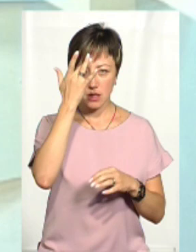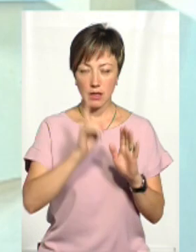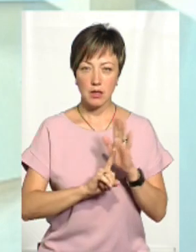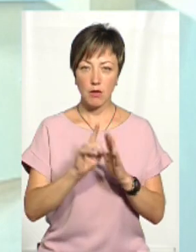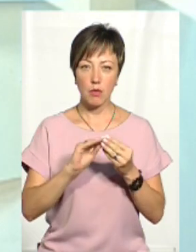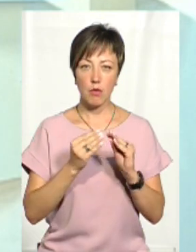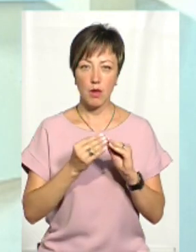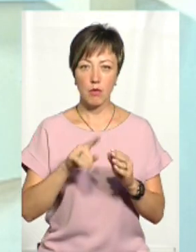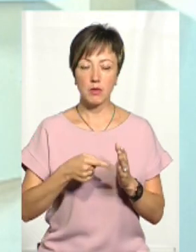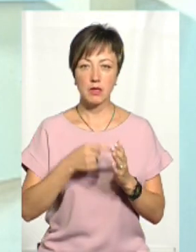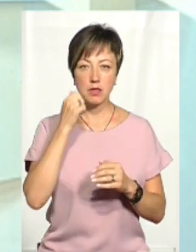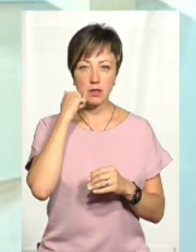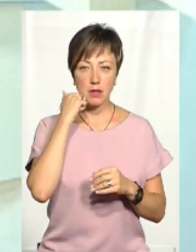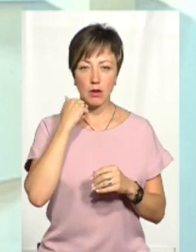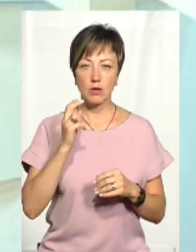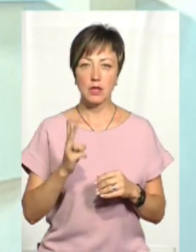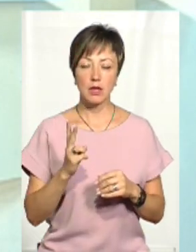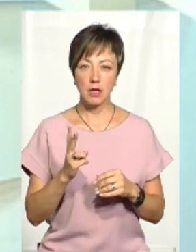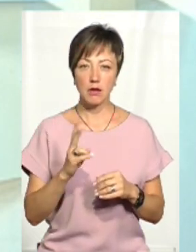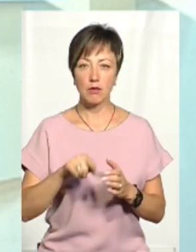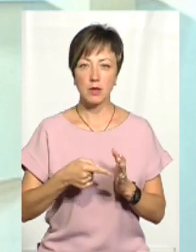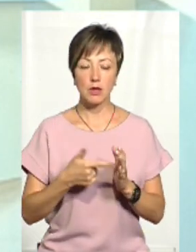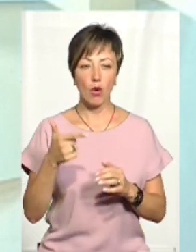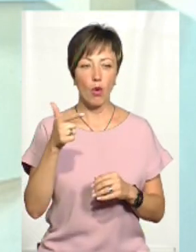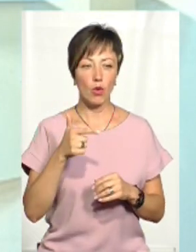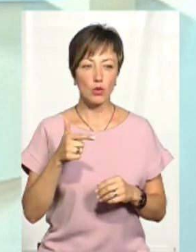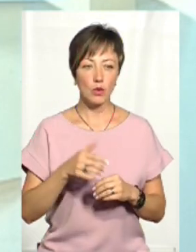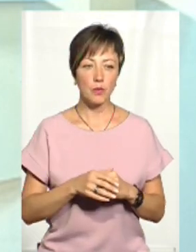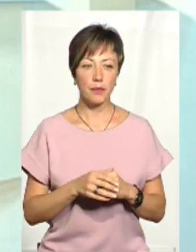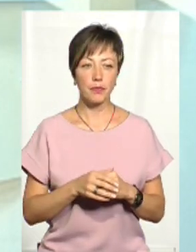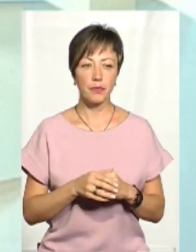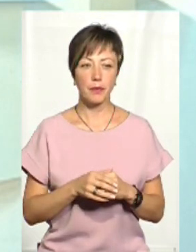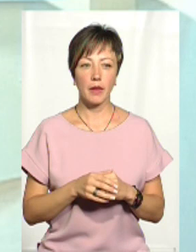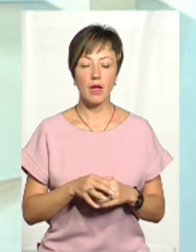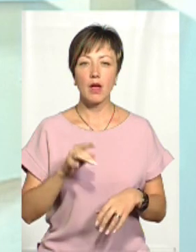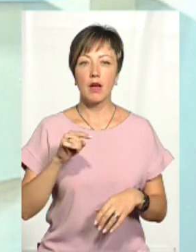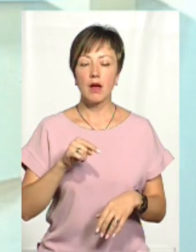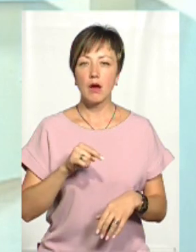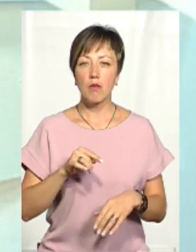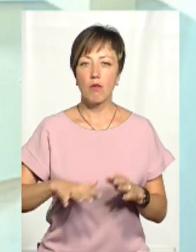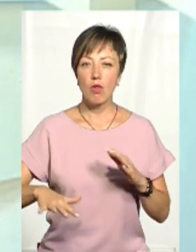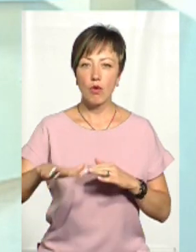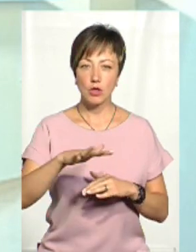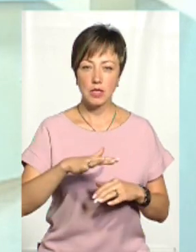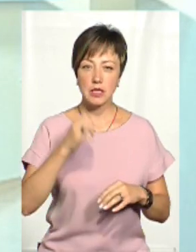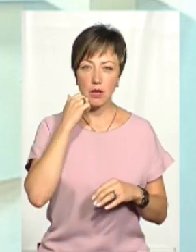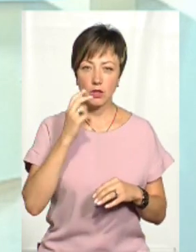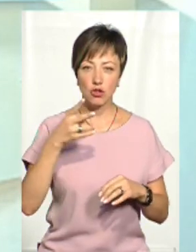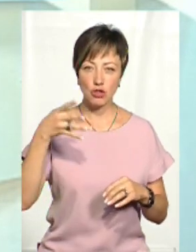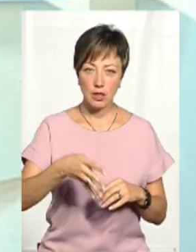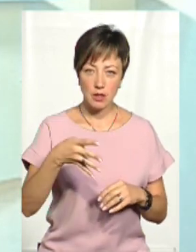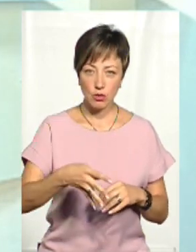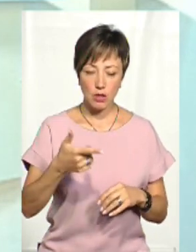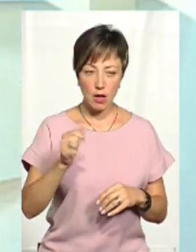така проблема у місті Старокостянтинів та у місті Городок. Уражена площа у місті Старокостянтинів склала 4 тисячі